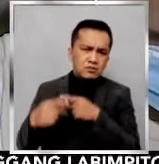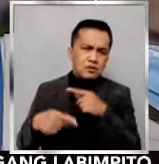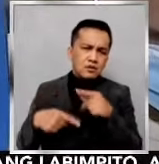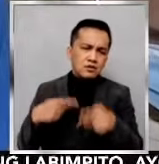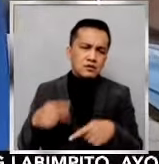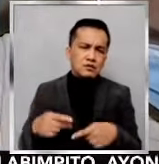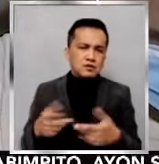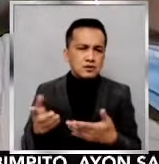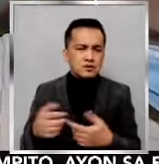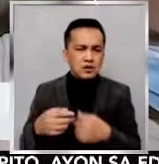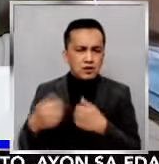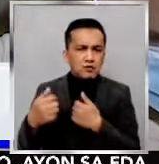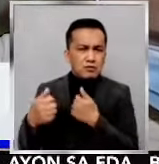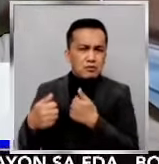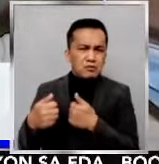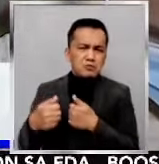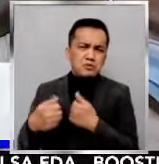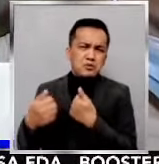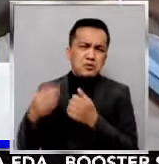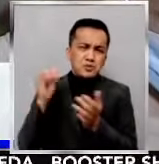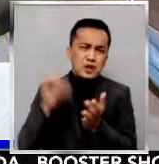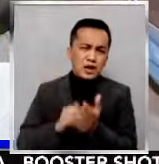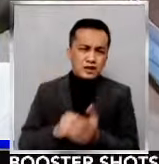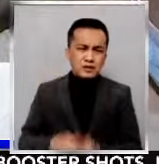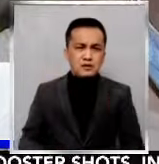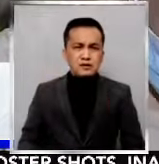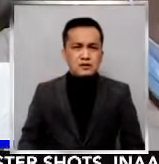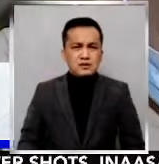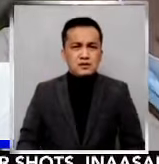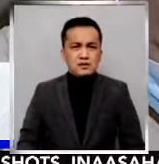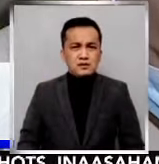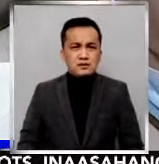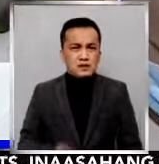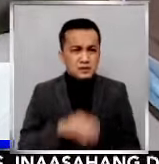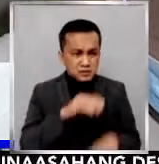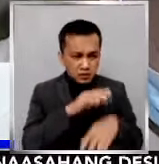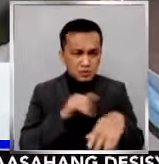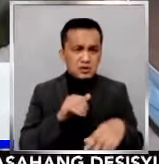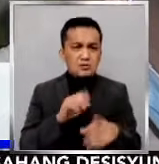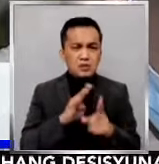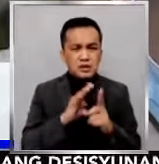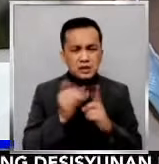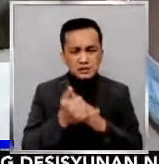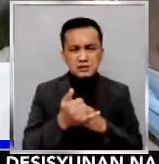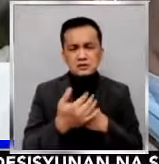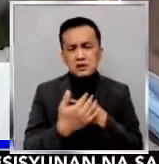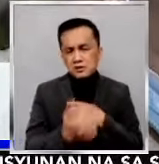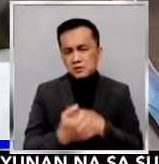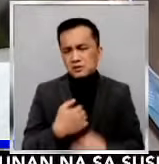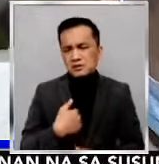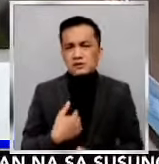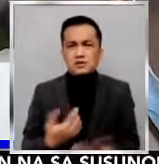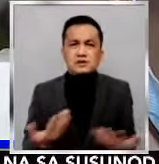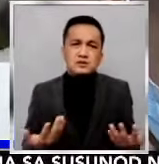Na tatawag na ako ng barangay, kaya ito, hindi naman po ako mabayaran.